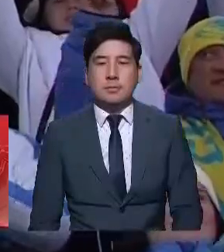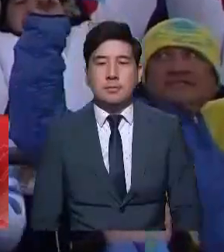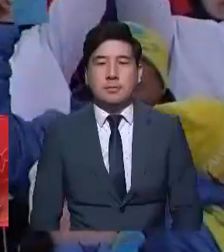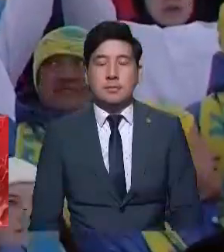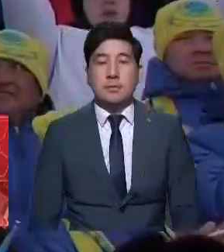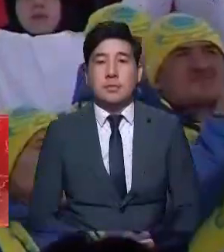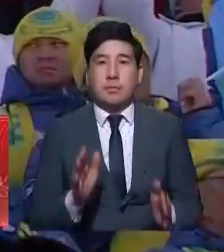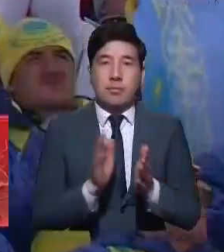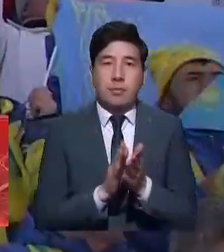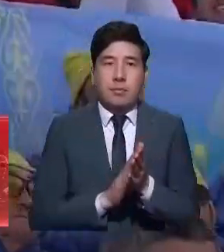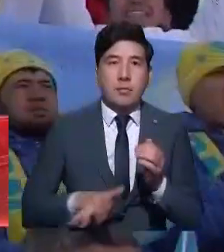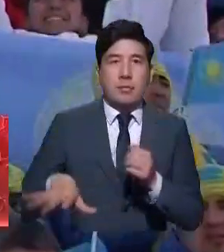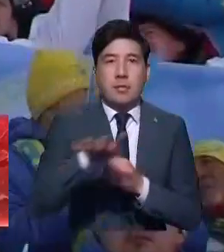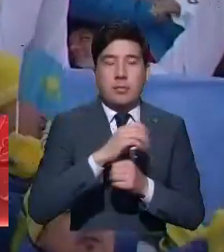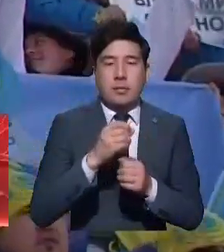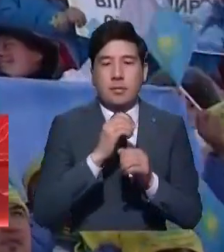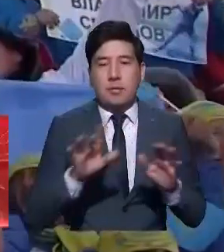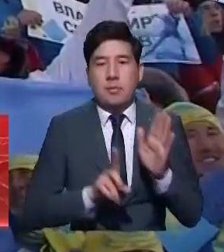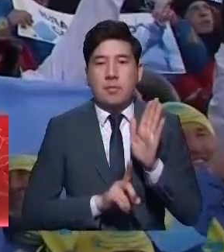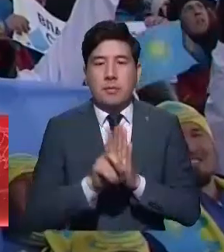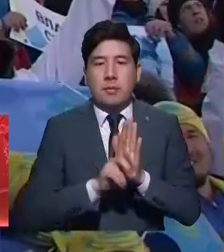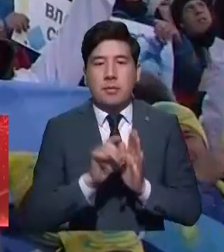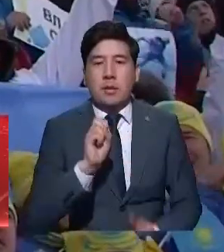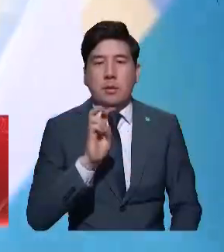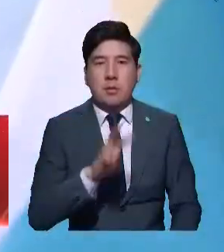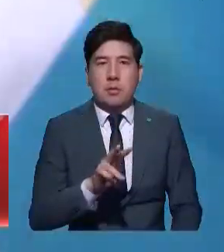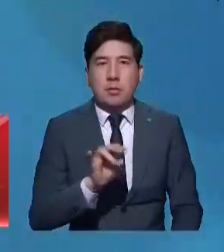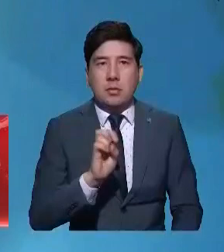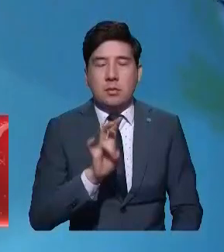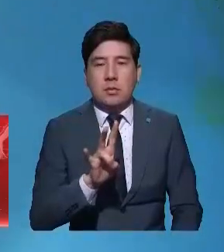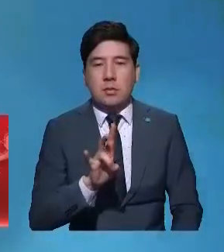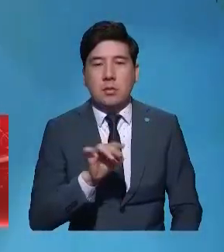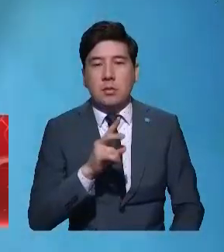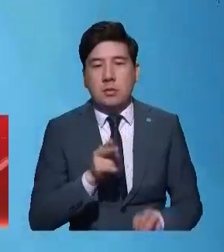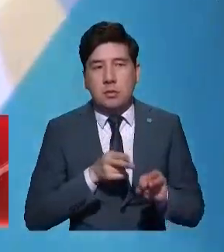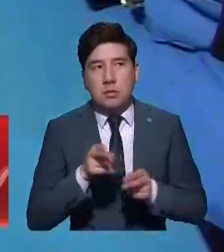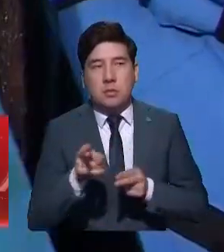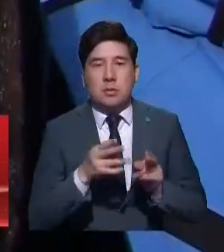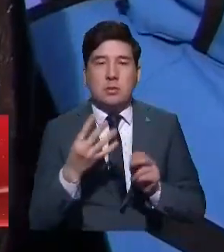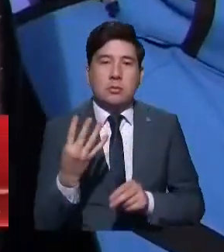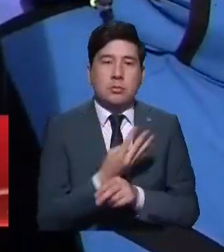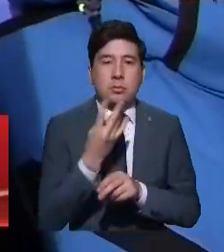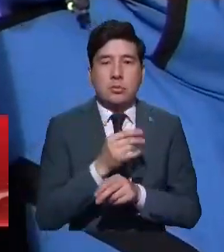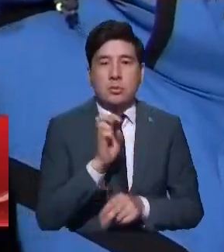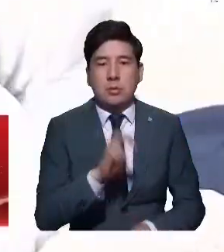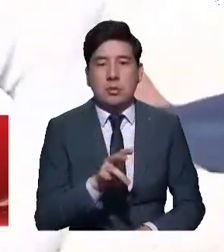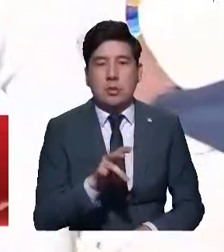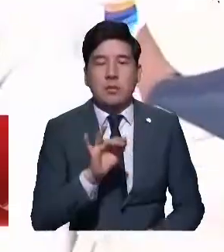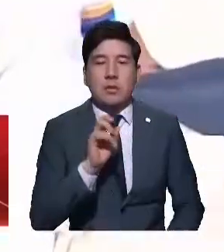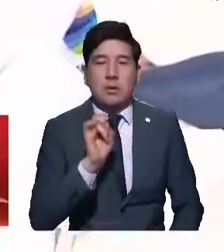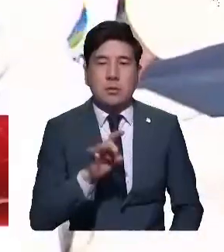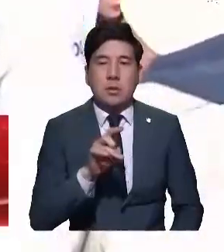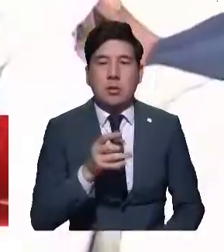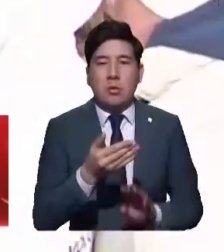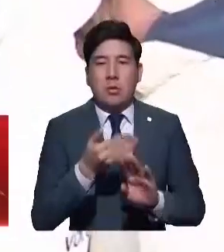Эти аплодисменты с трибун посвящены первому олимпийскому чемпиону Казахстана, лыжнику, четырехкратному чемпиону мира Владимиру Смирнову. Ровно 30